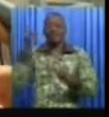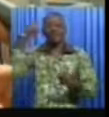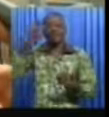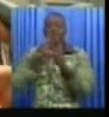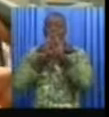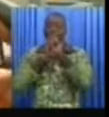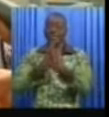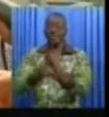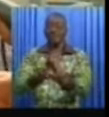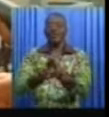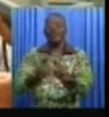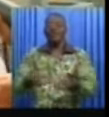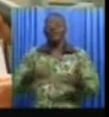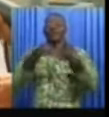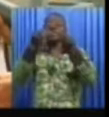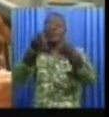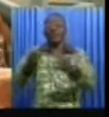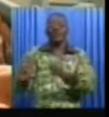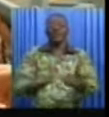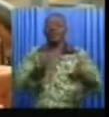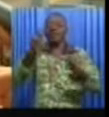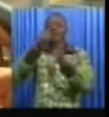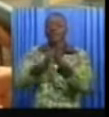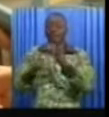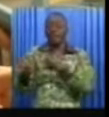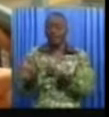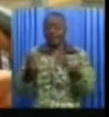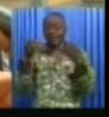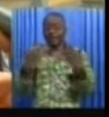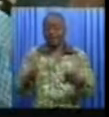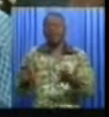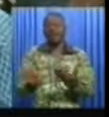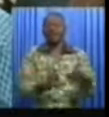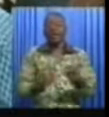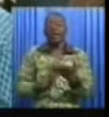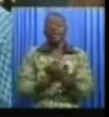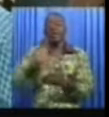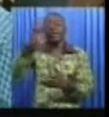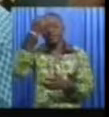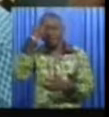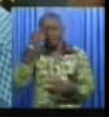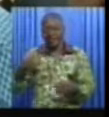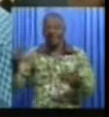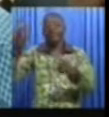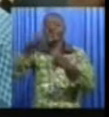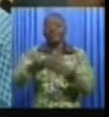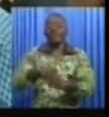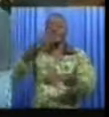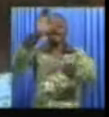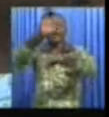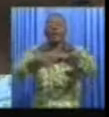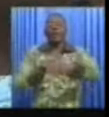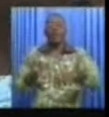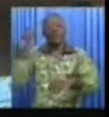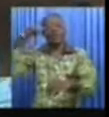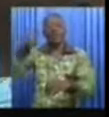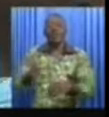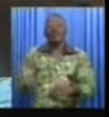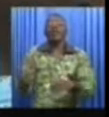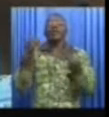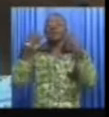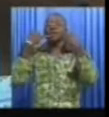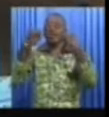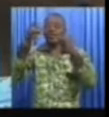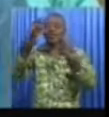répondu en donnant les actions déjà menées sur le terrain par le gouvernement. Les participants ont donc été appelés à la restitution de